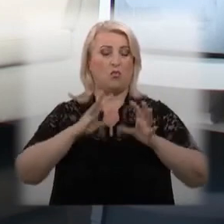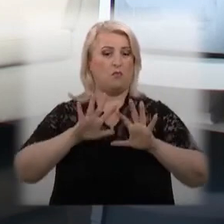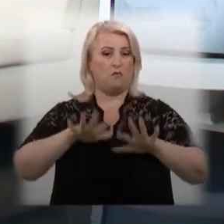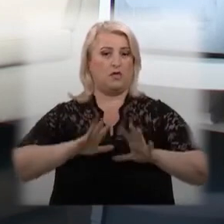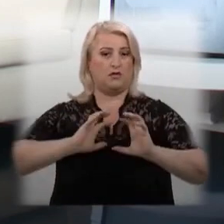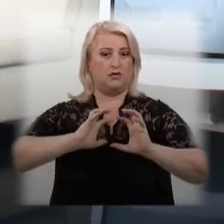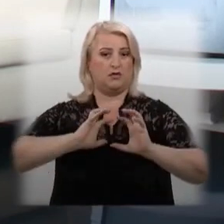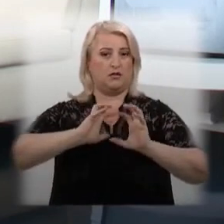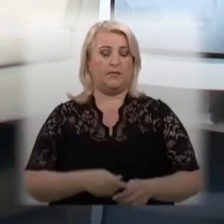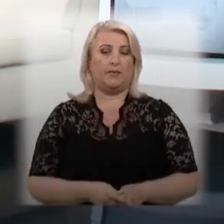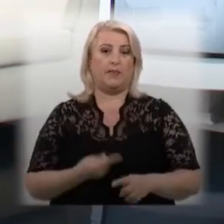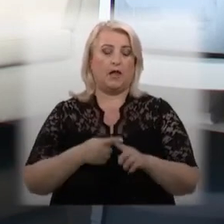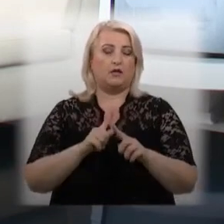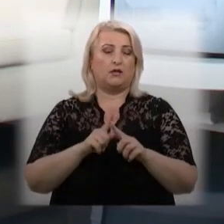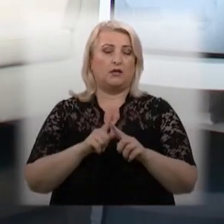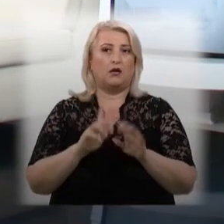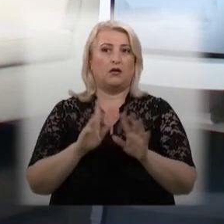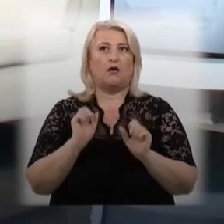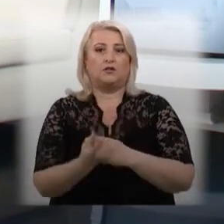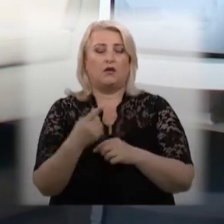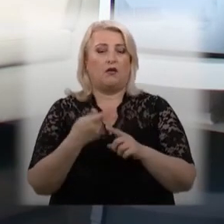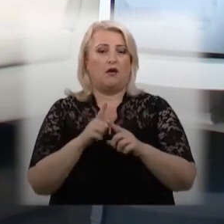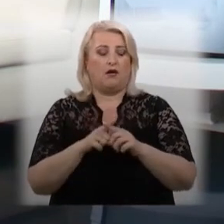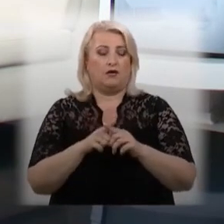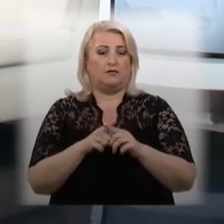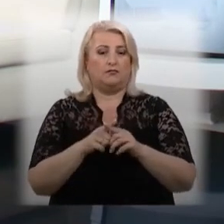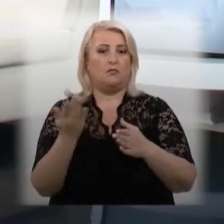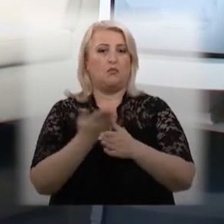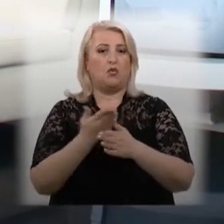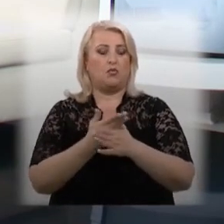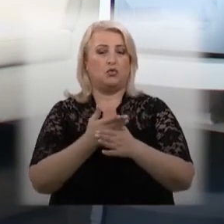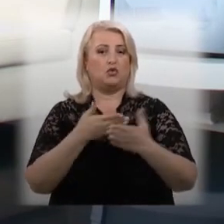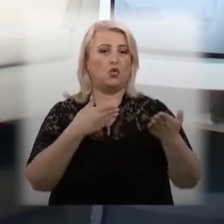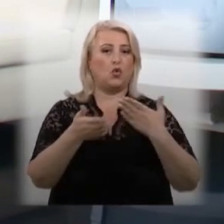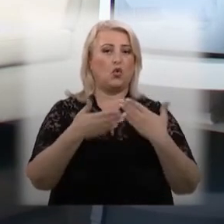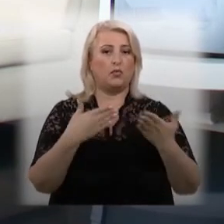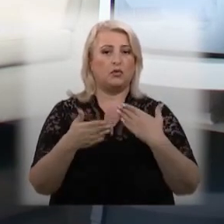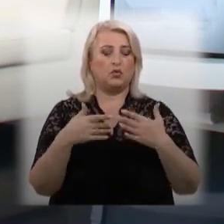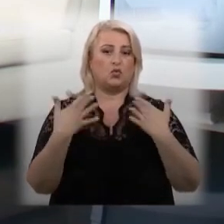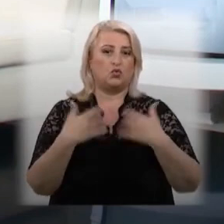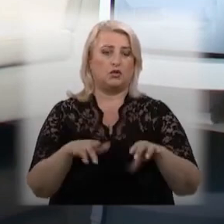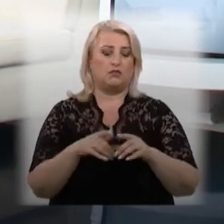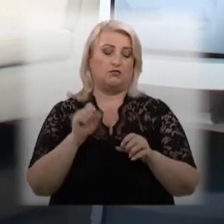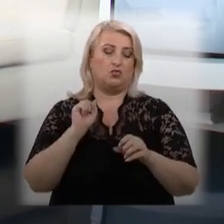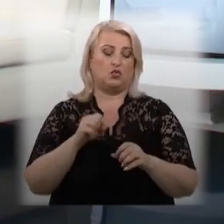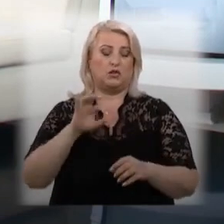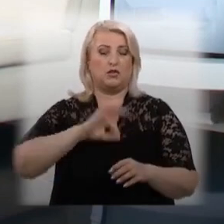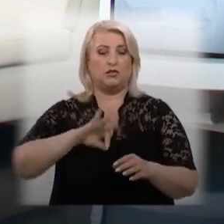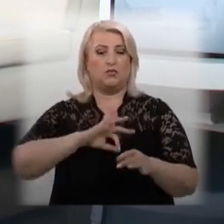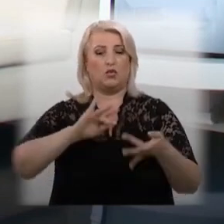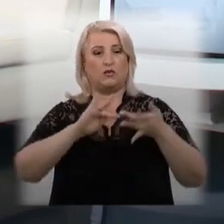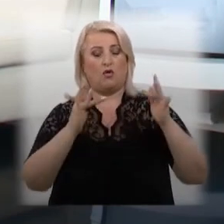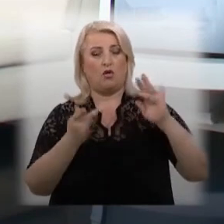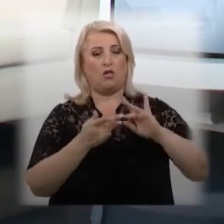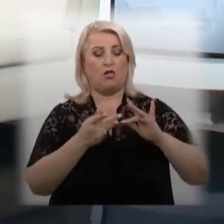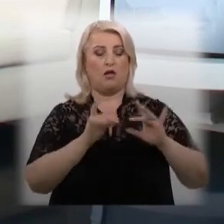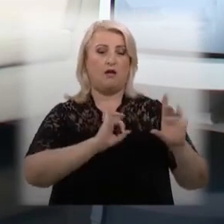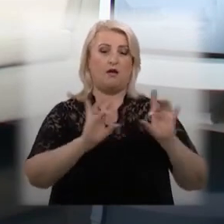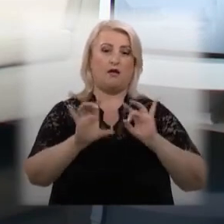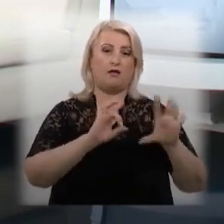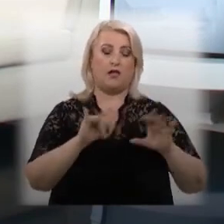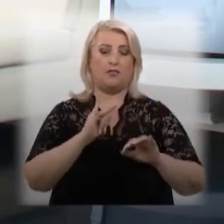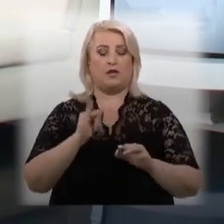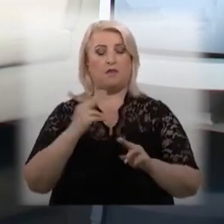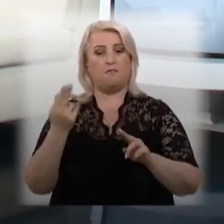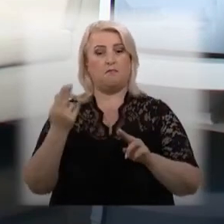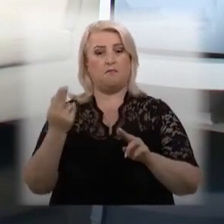acest segment sau acest canal de comunicare mare segmentat deja marketing online și marcat din Kaufland Dar din punct